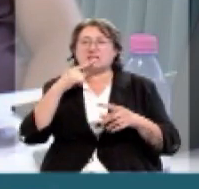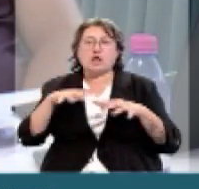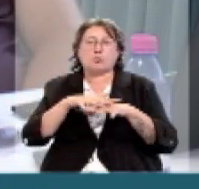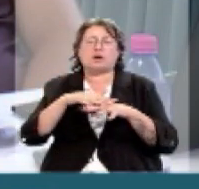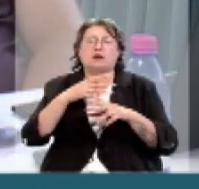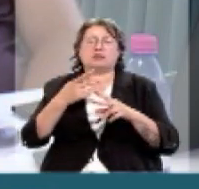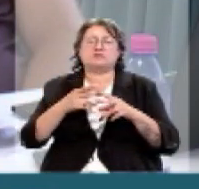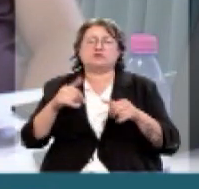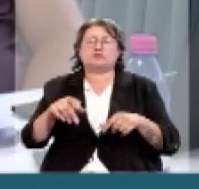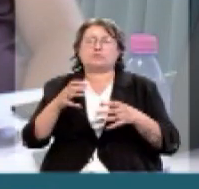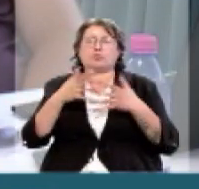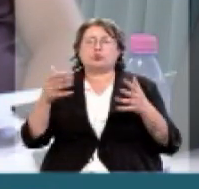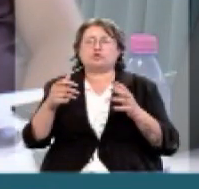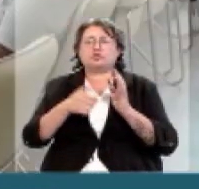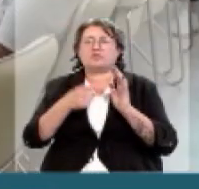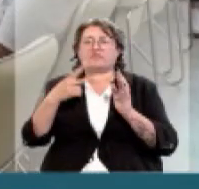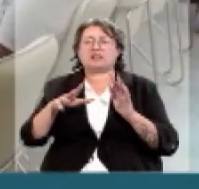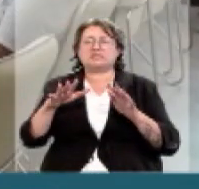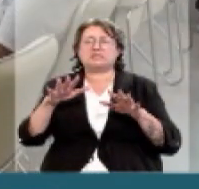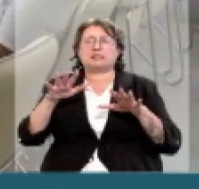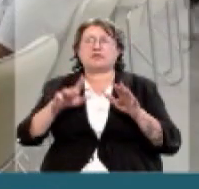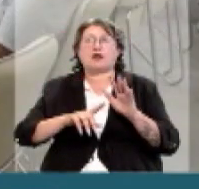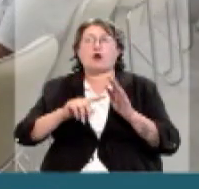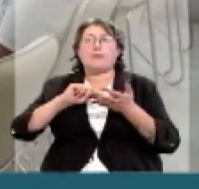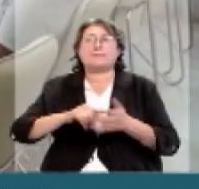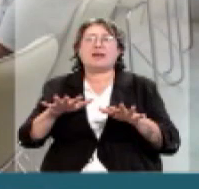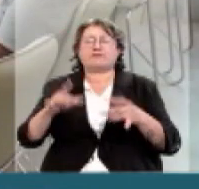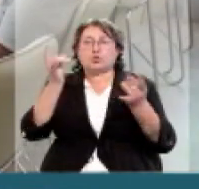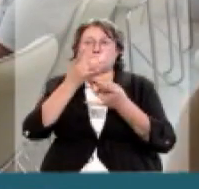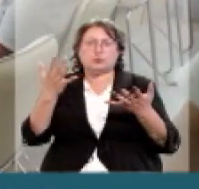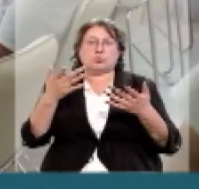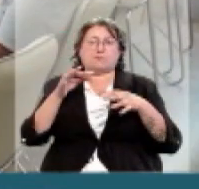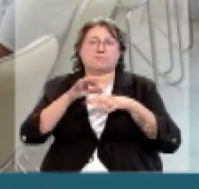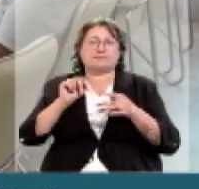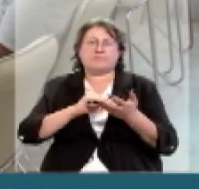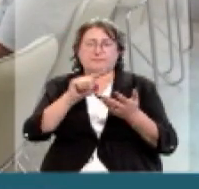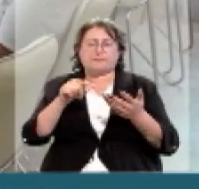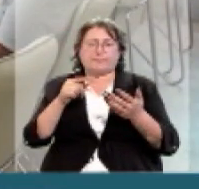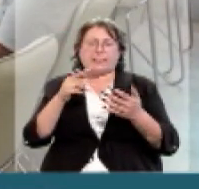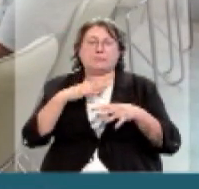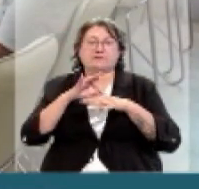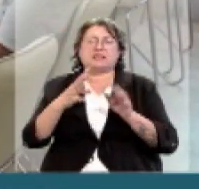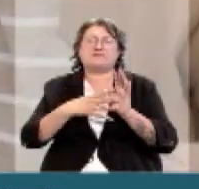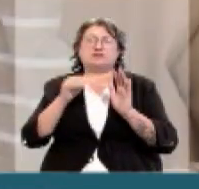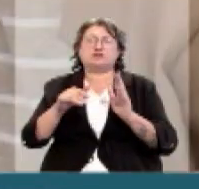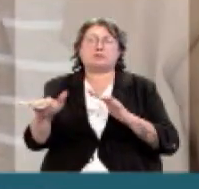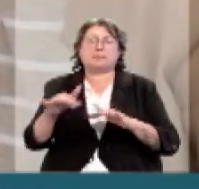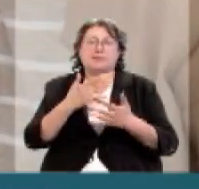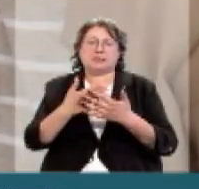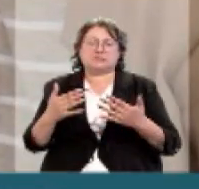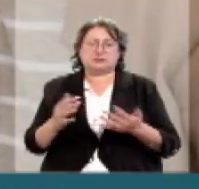Жыл басынан бері олар 9000-нан астам іс-шара өткізген. Жыл соңына дейін де елді мекендерде концерттік бағдарламалар өткізу жоспарланып